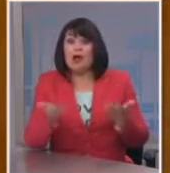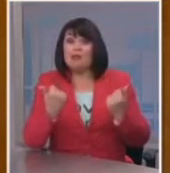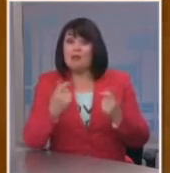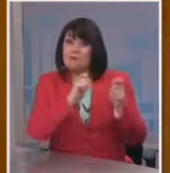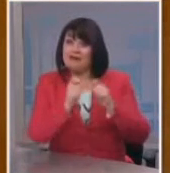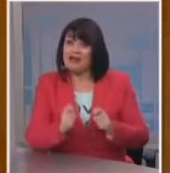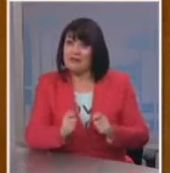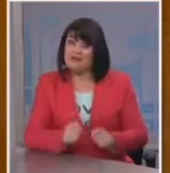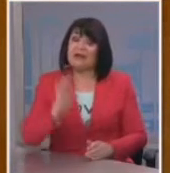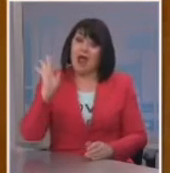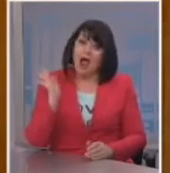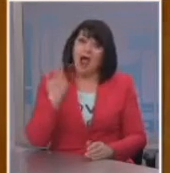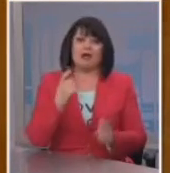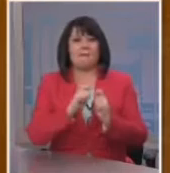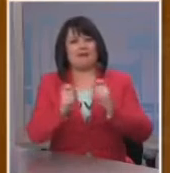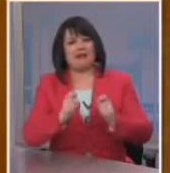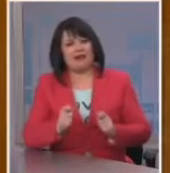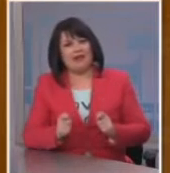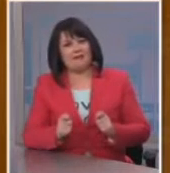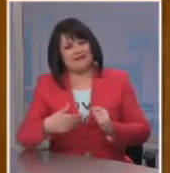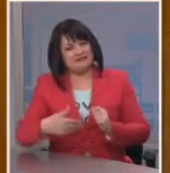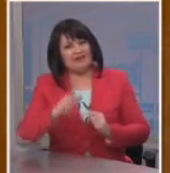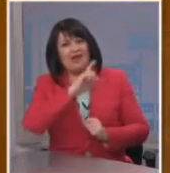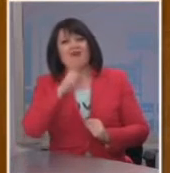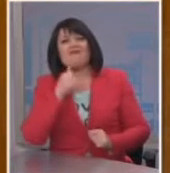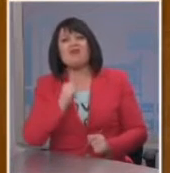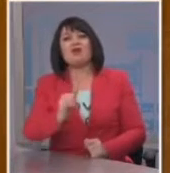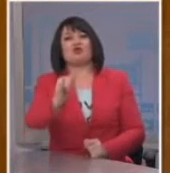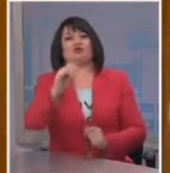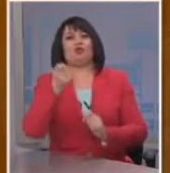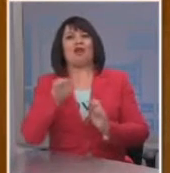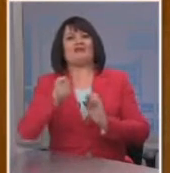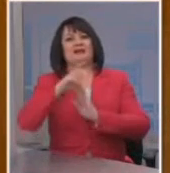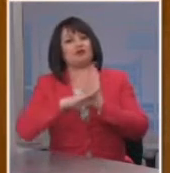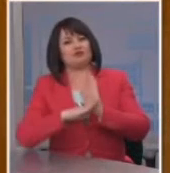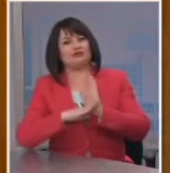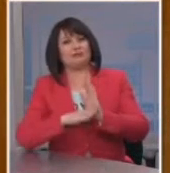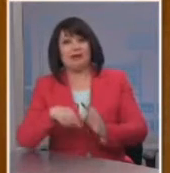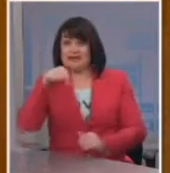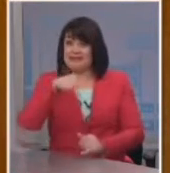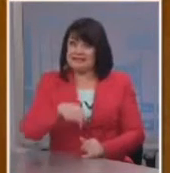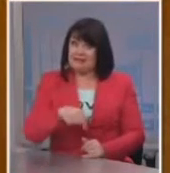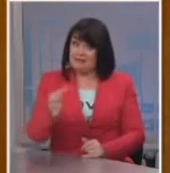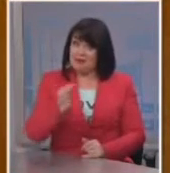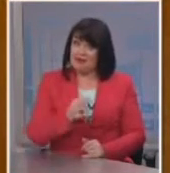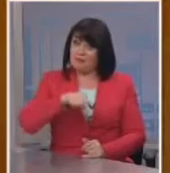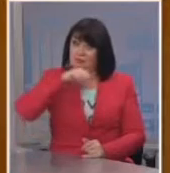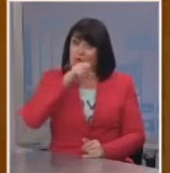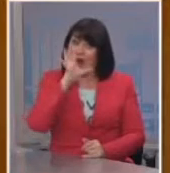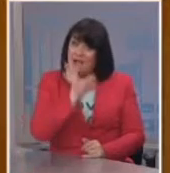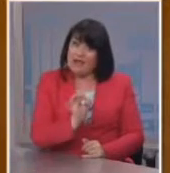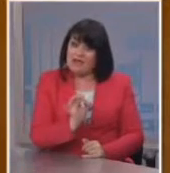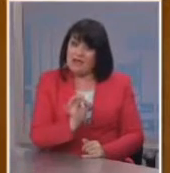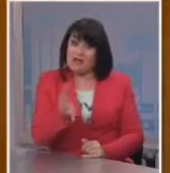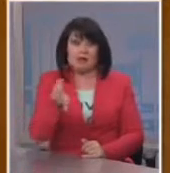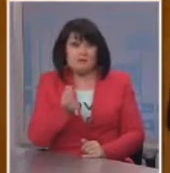αν υλοποιείται η μεταρρύθμιση Γιαννίτση θα γινόταν βιώσιμο το σύστημα. Σήμερα λοιπόν εσείς ο οπαδός της αλήθειας έρχεται εδώ να μας